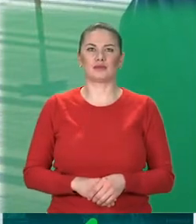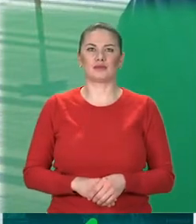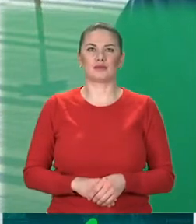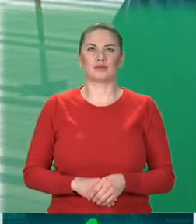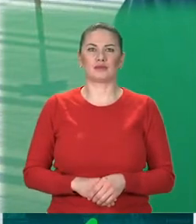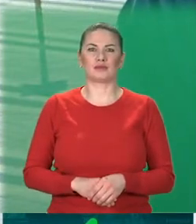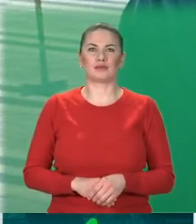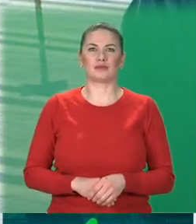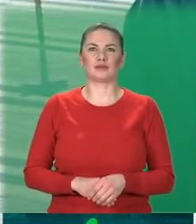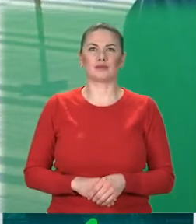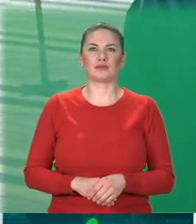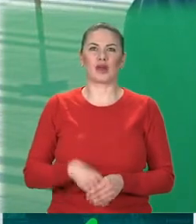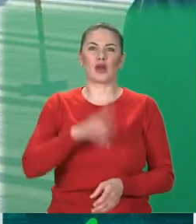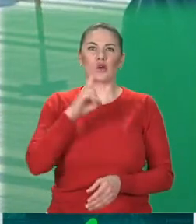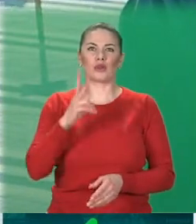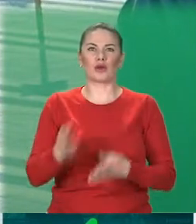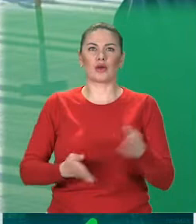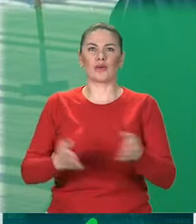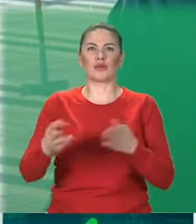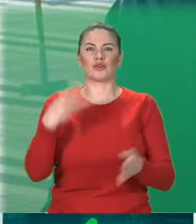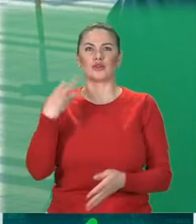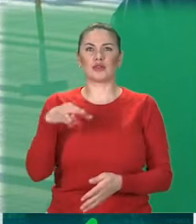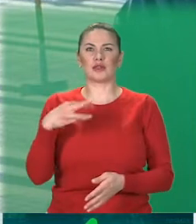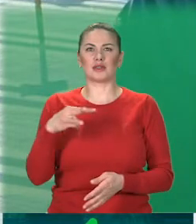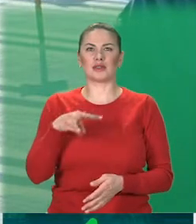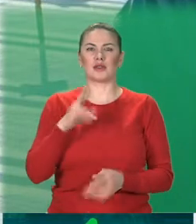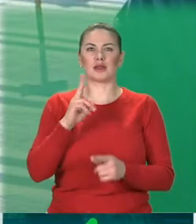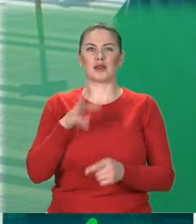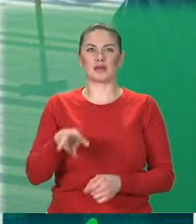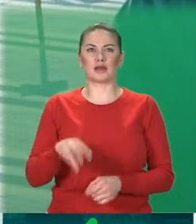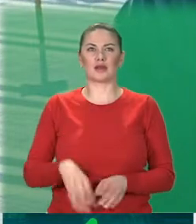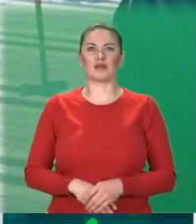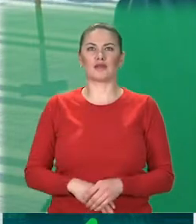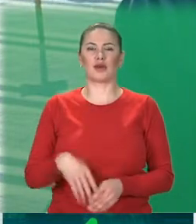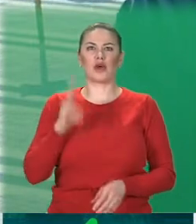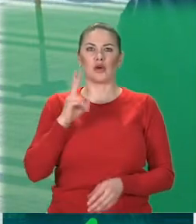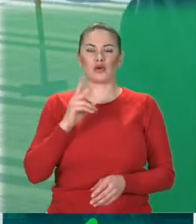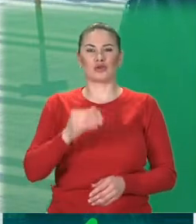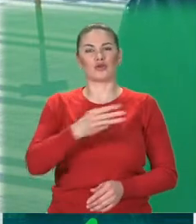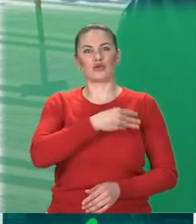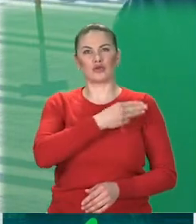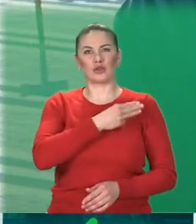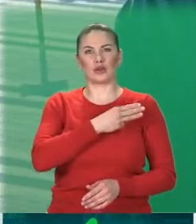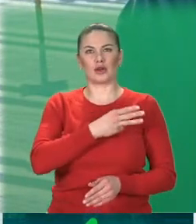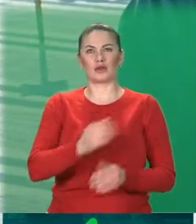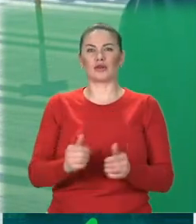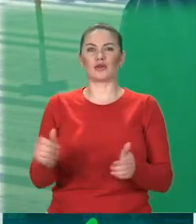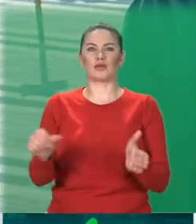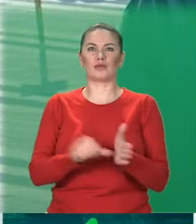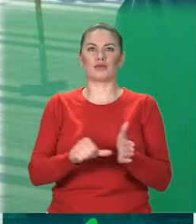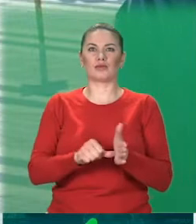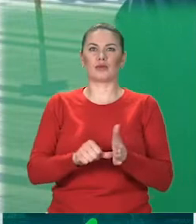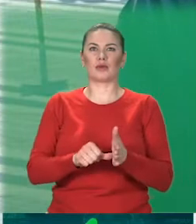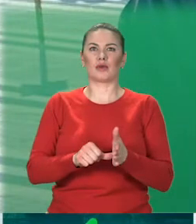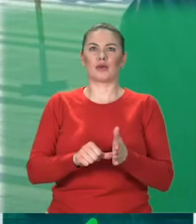пробегут 30 километров привычным маршрутом. Те, кто заявился на полтинник, выдвинутся в сторону Охотского